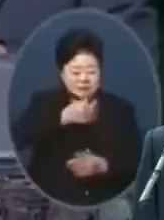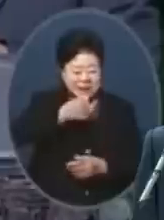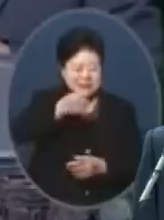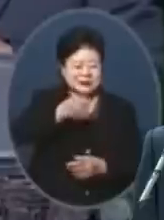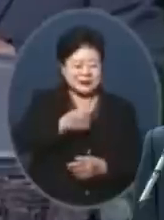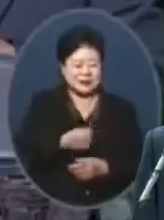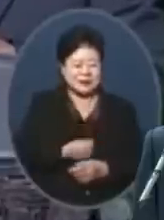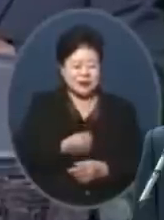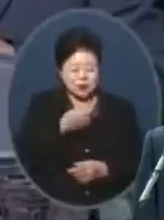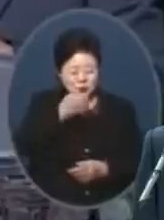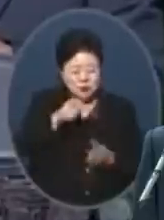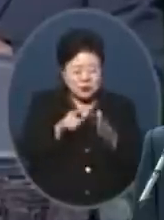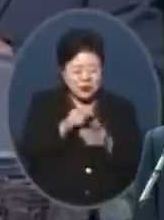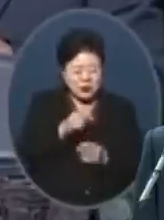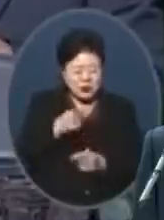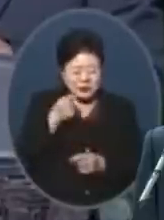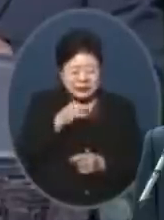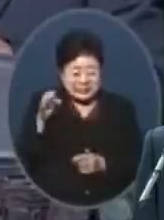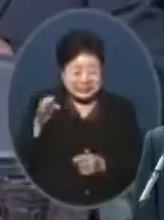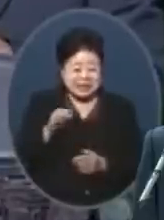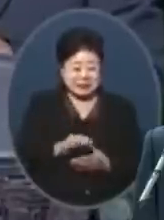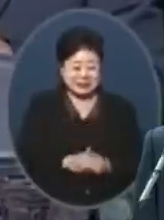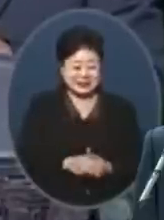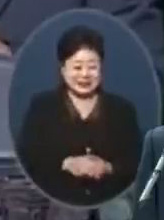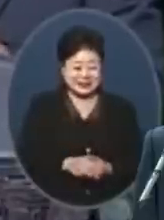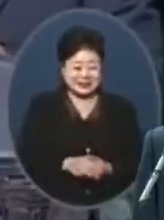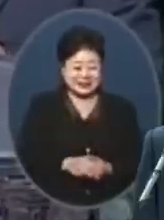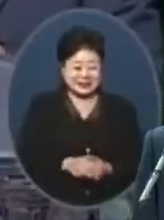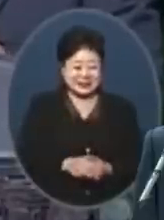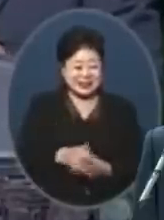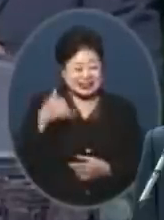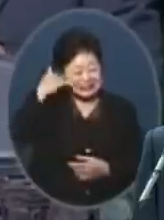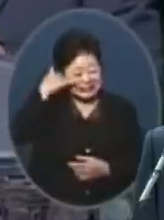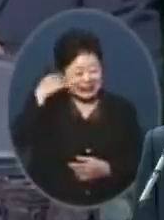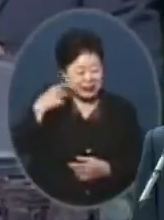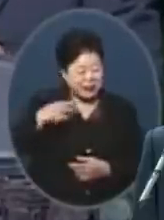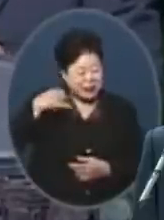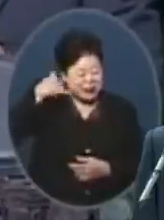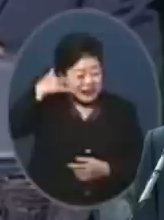꾸고 꿈을 믿고 입으로 시인하면서 전화를 거니까